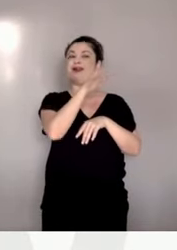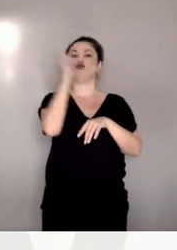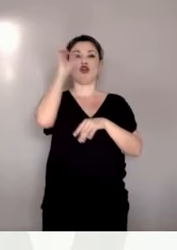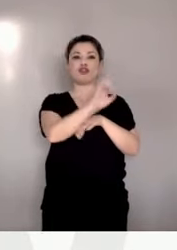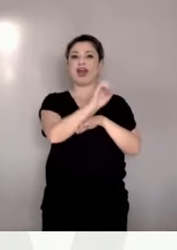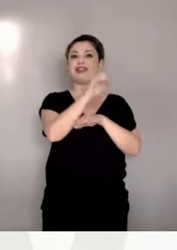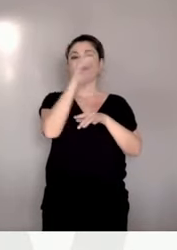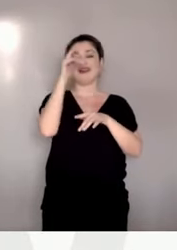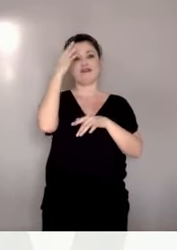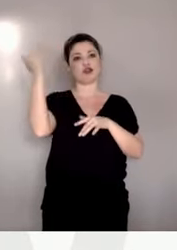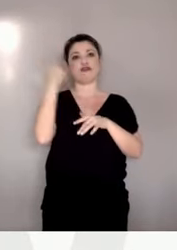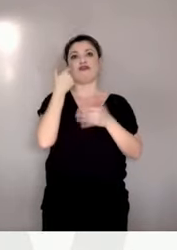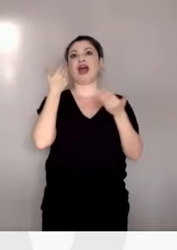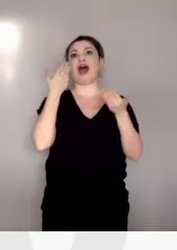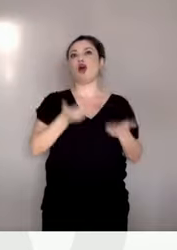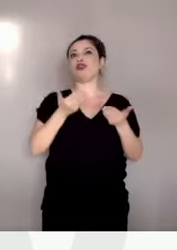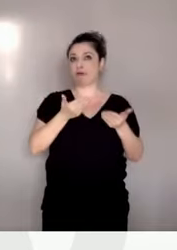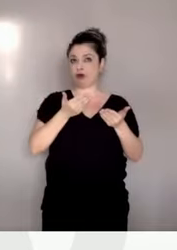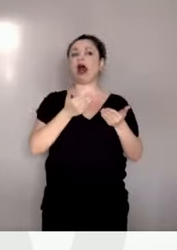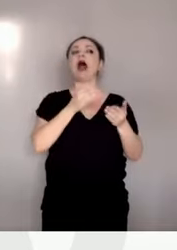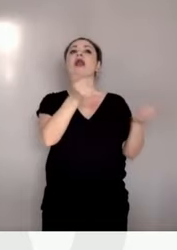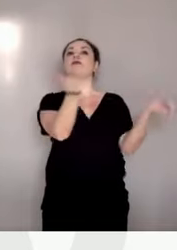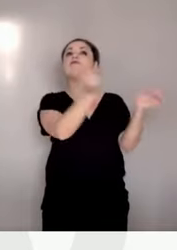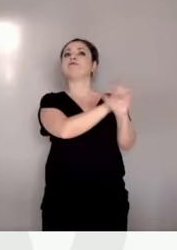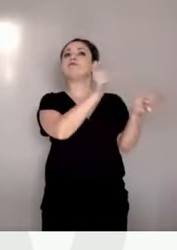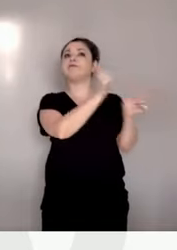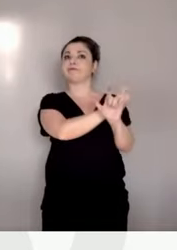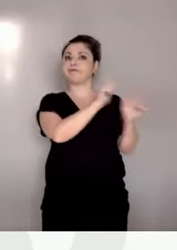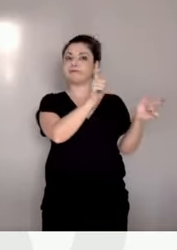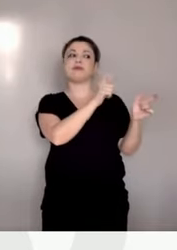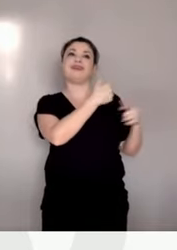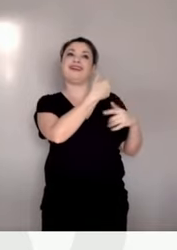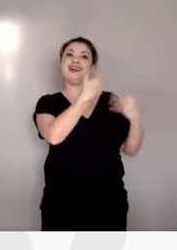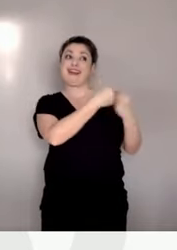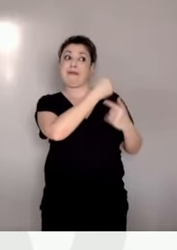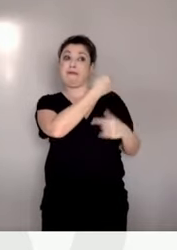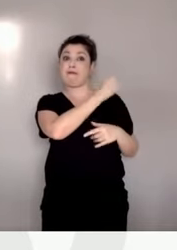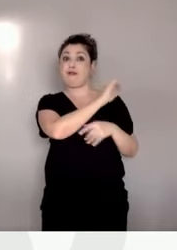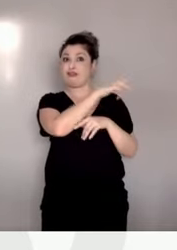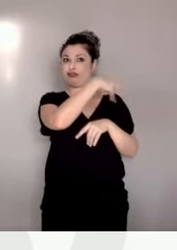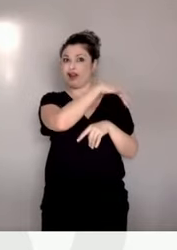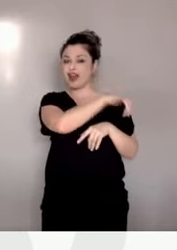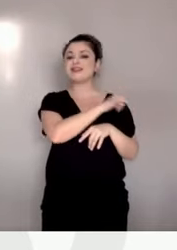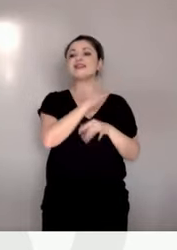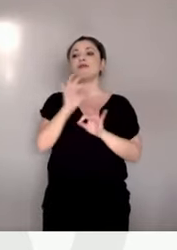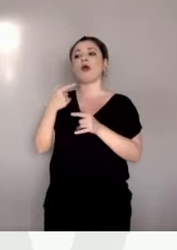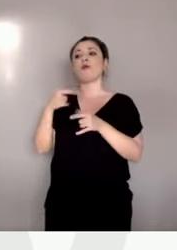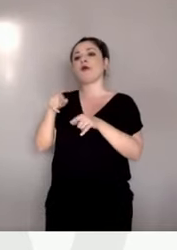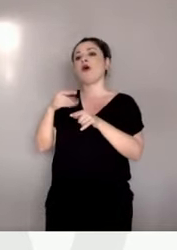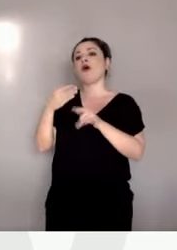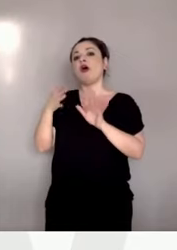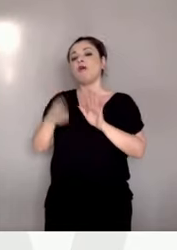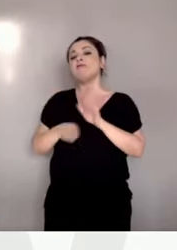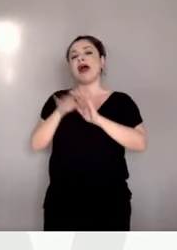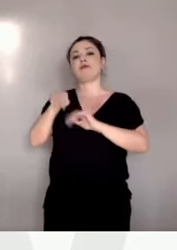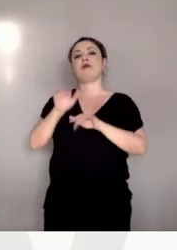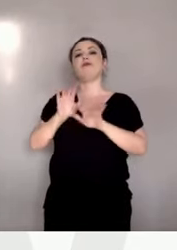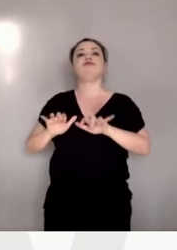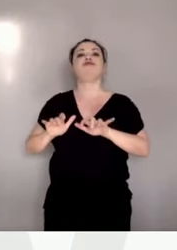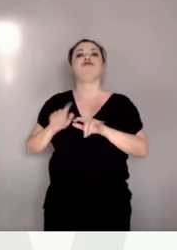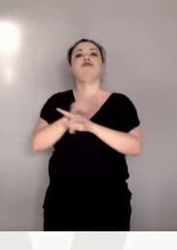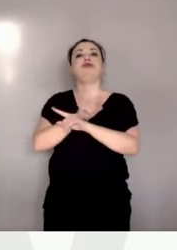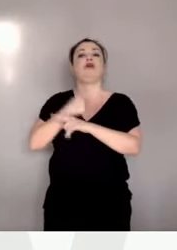filosofia contemporanea, dialogheranno con il professor Nancy anche grazie alle vostre suggestioni dopo la